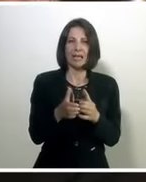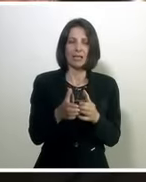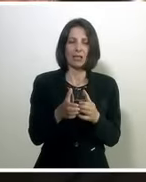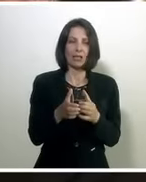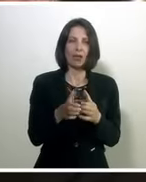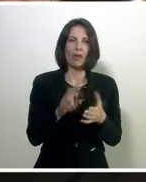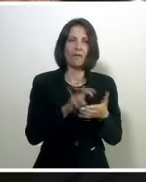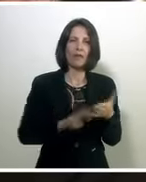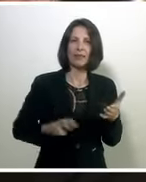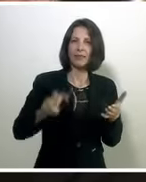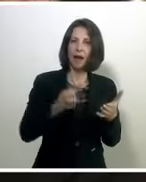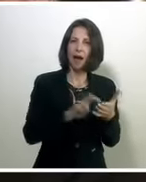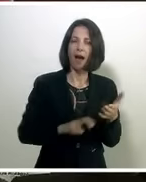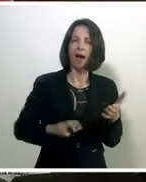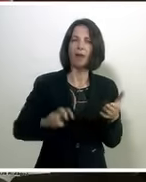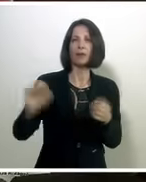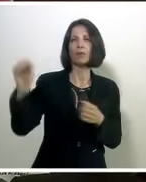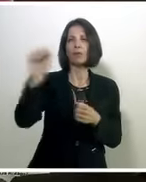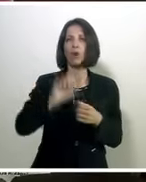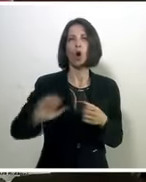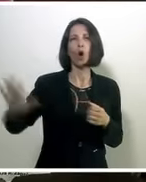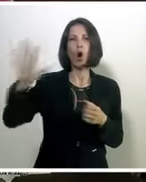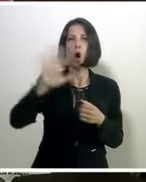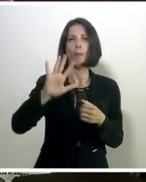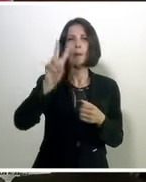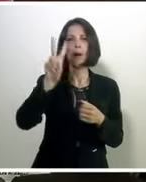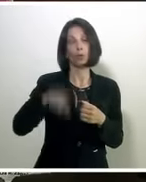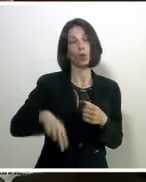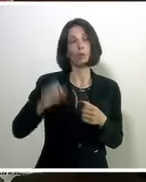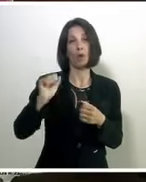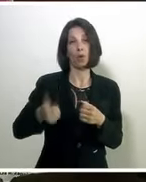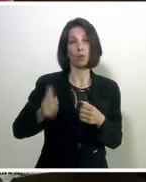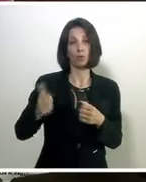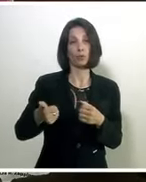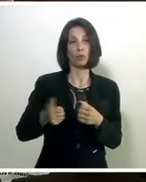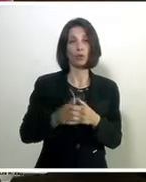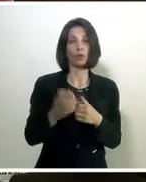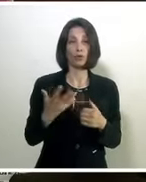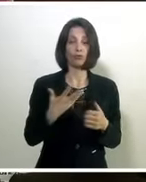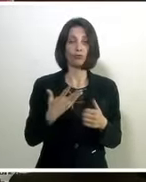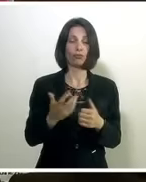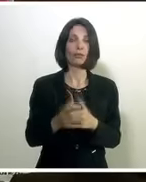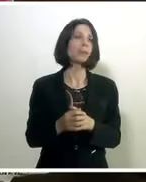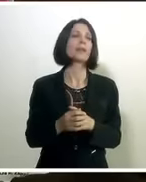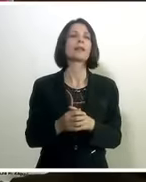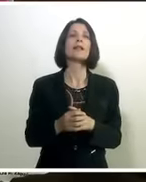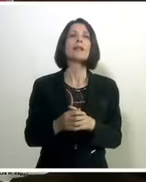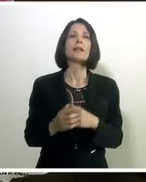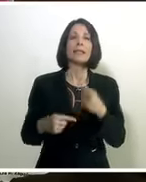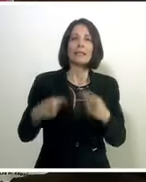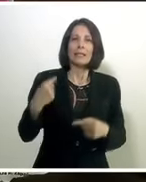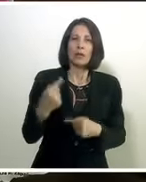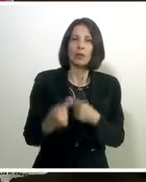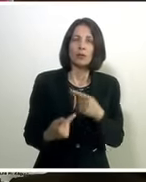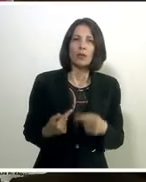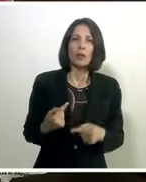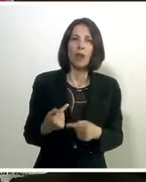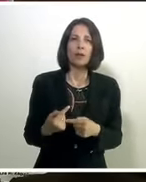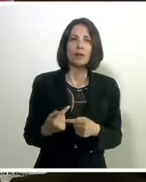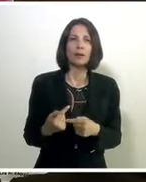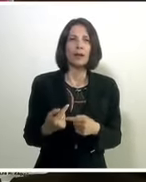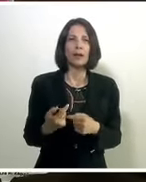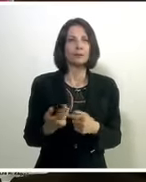finanziaria del 2011 e il giudizio sulla utilità e gli effetti di queste politiche e bisogna dire